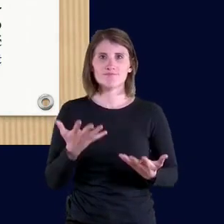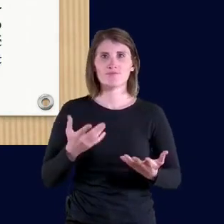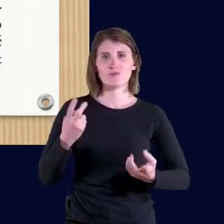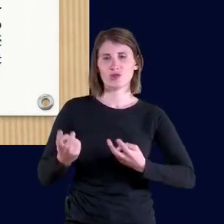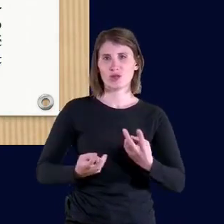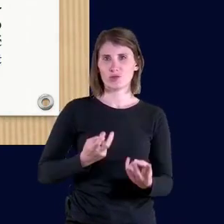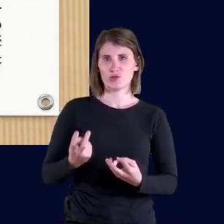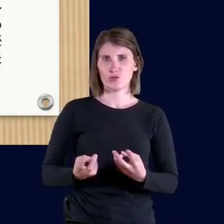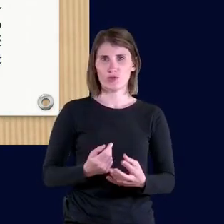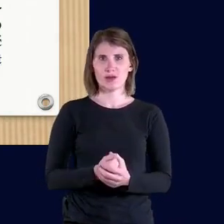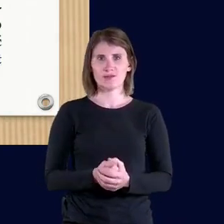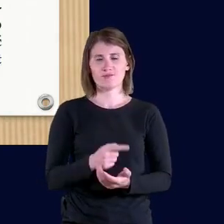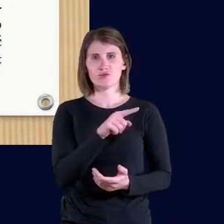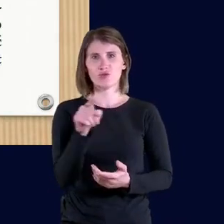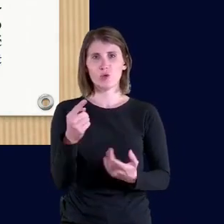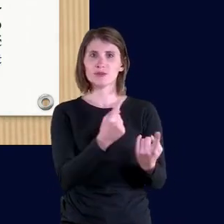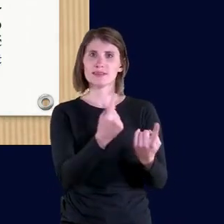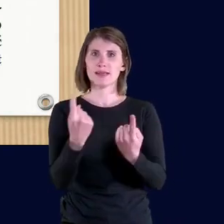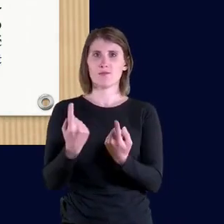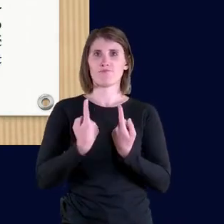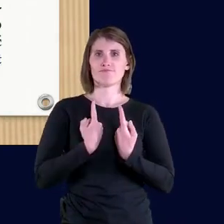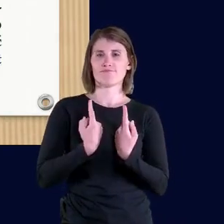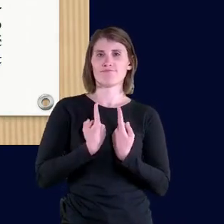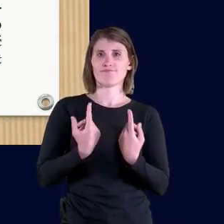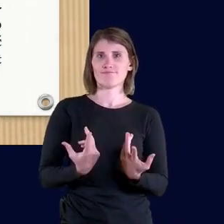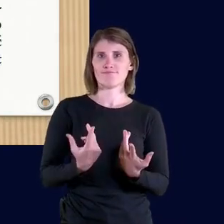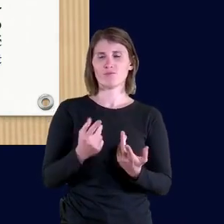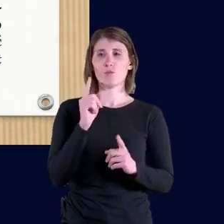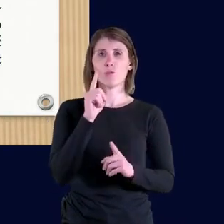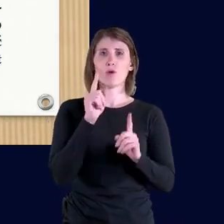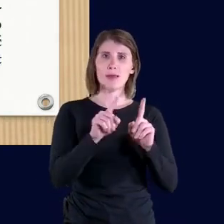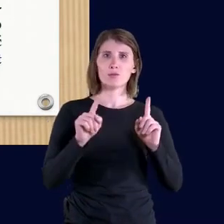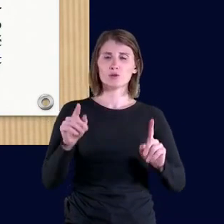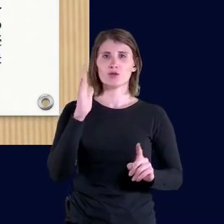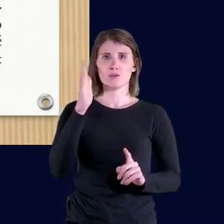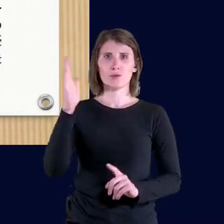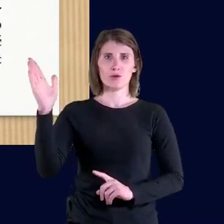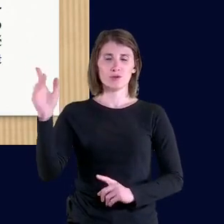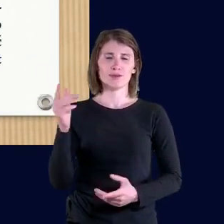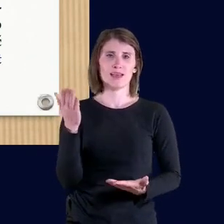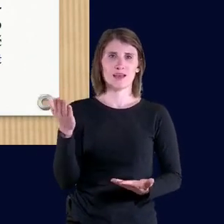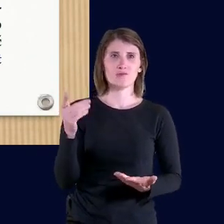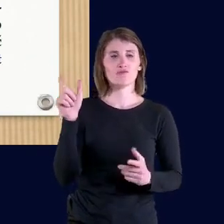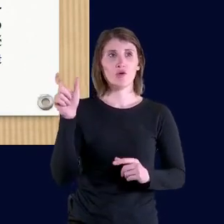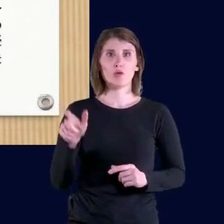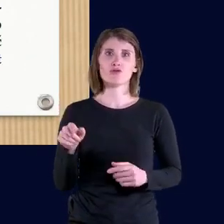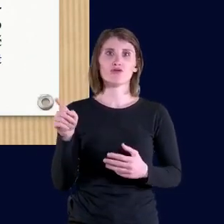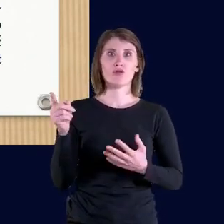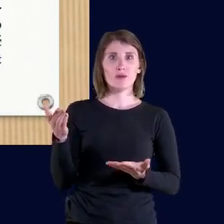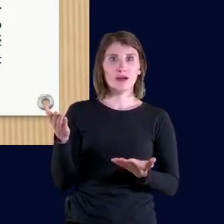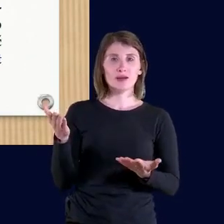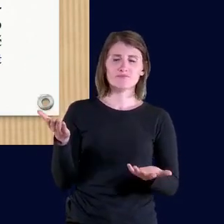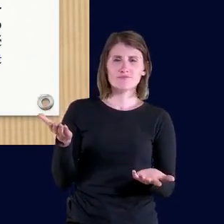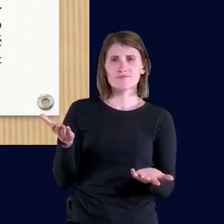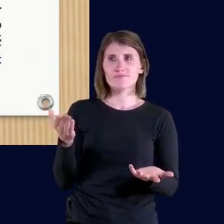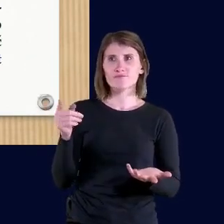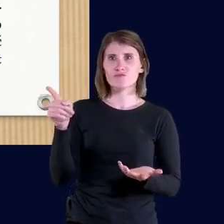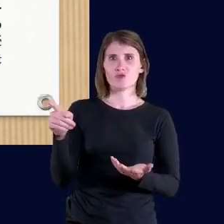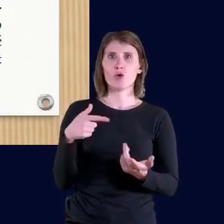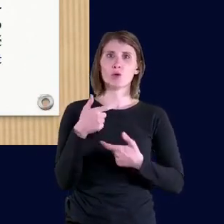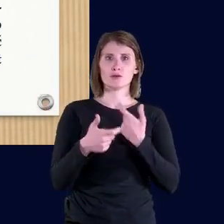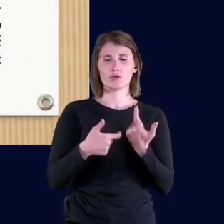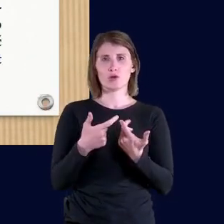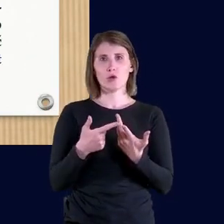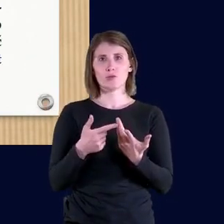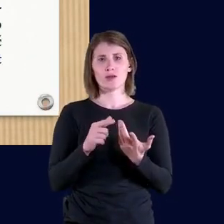to uczy też ich samodzielność ci nauczyciel Bibliotekarz nie jest taką osobą która zrobi